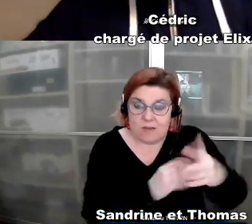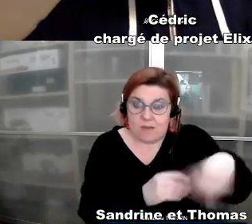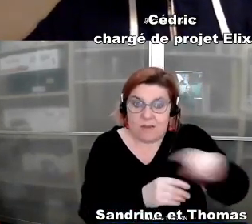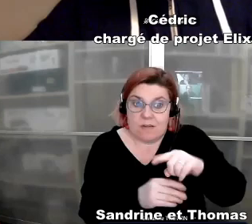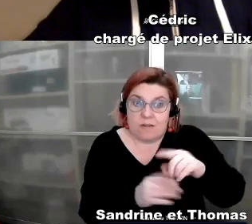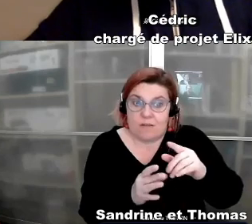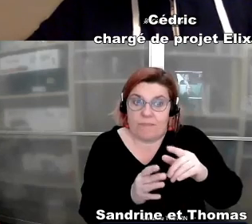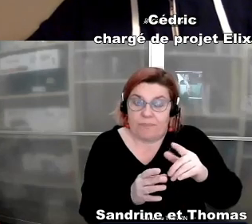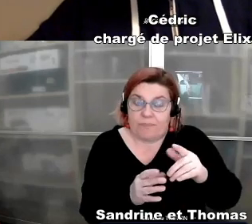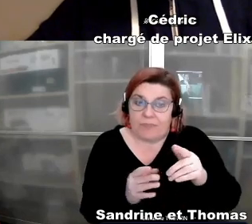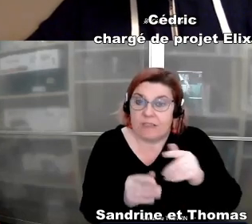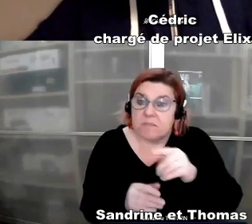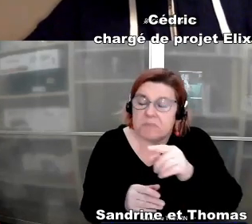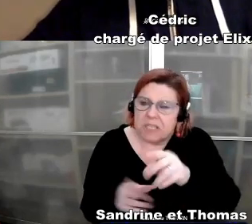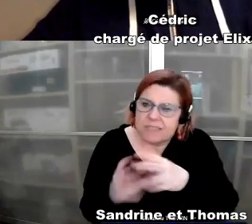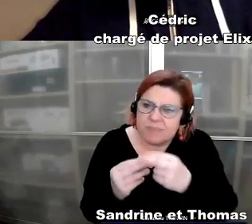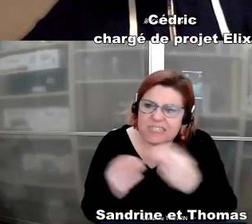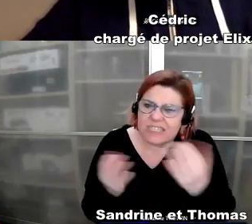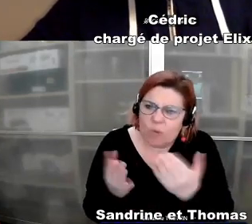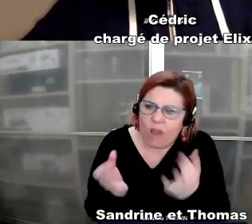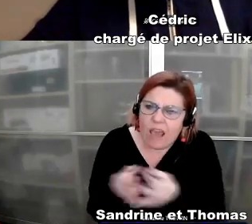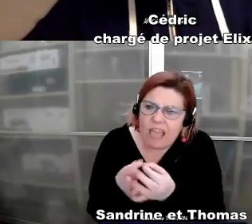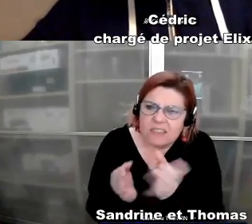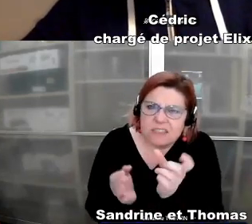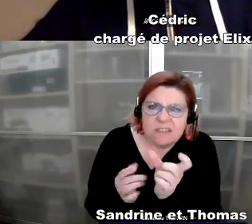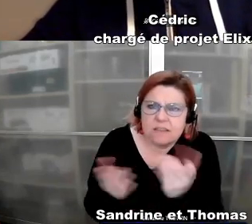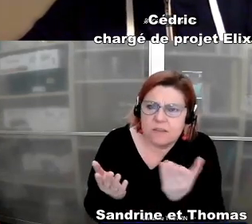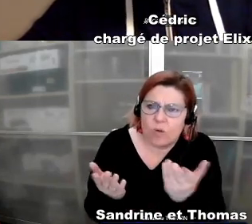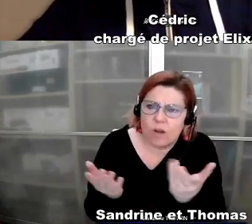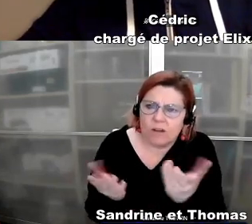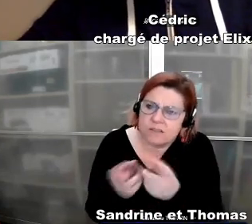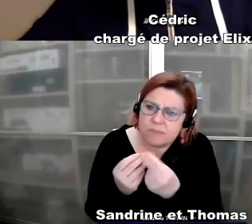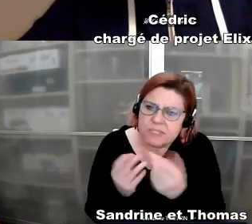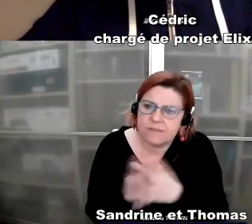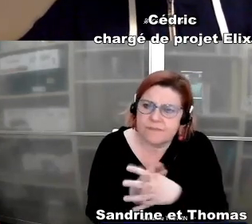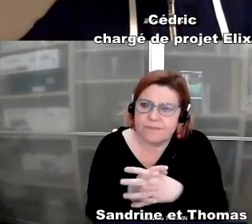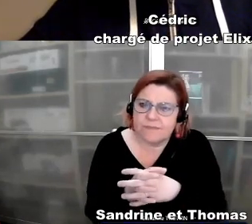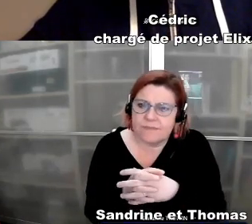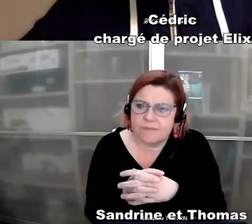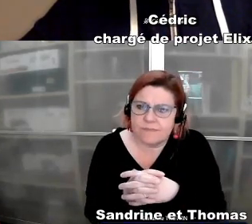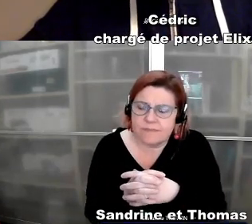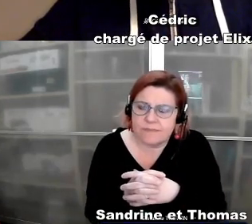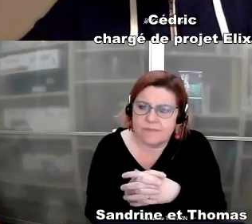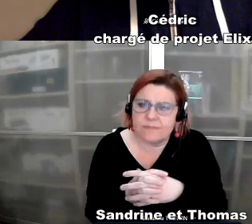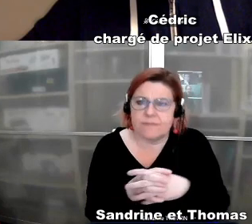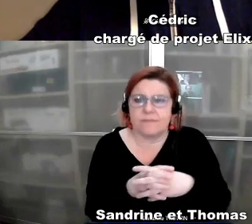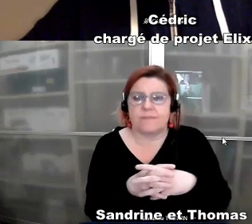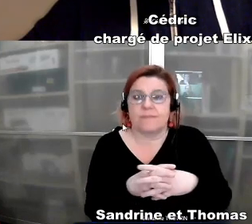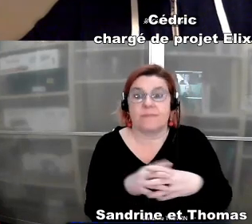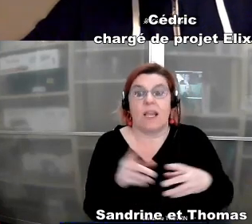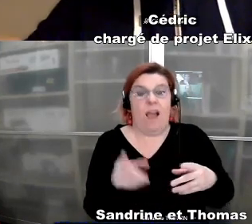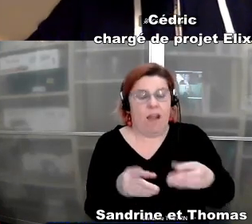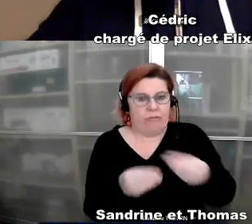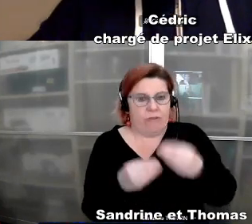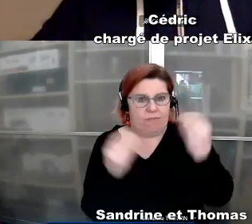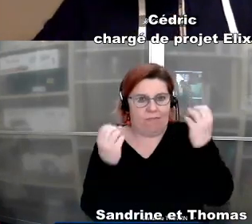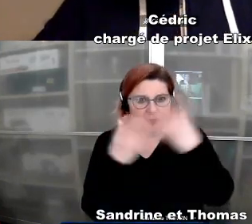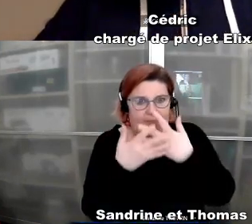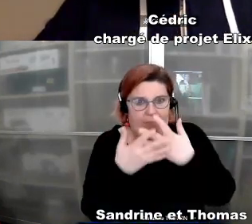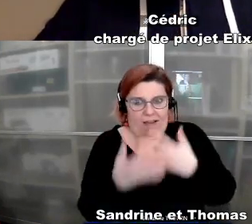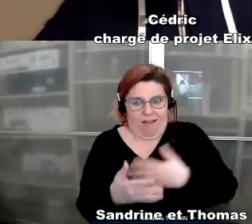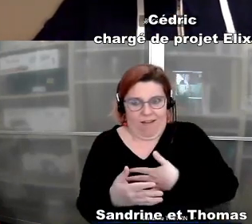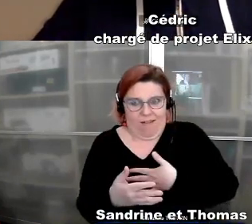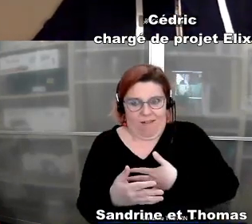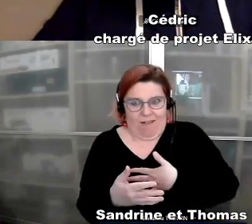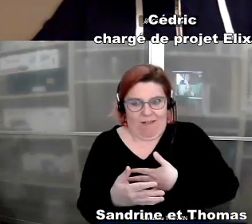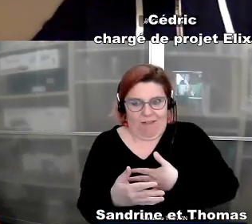lives. Qu'est-ce que c'est Elix, pour ceux qui ne connaissent pas? Ah, alors du coup, tu me perturbes parce que... Ah, désolé,